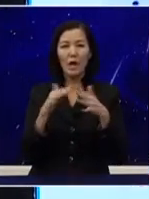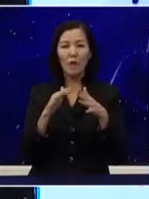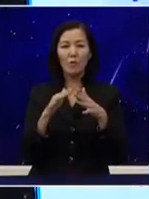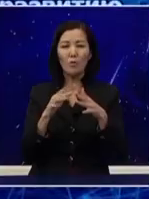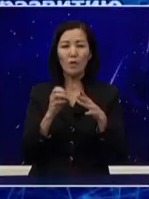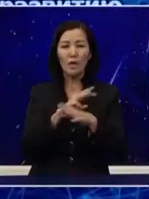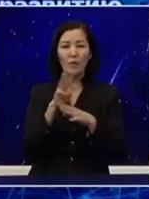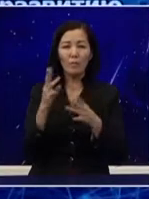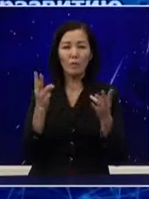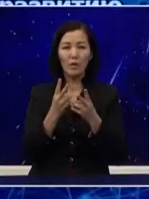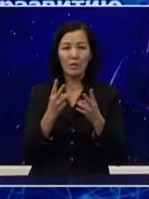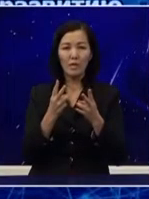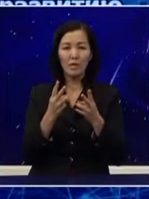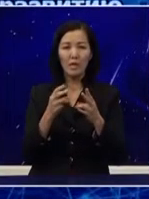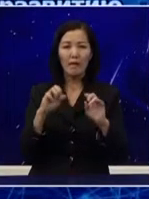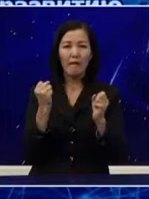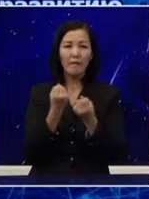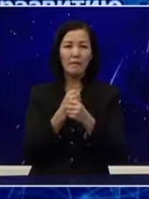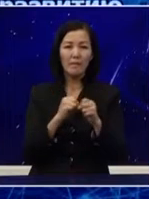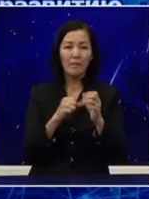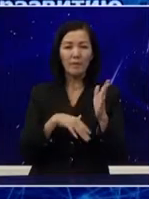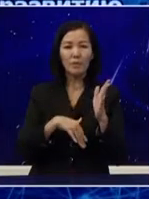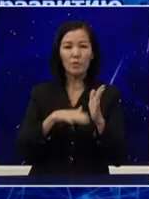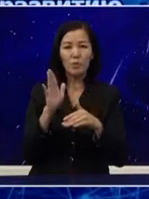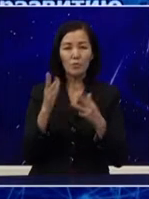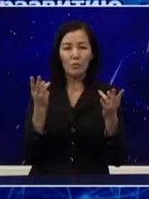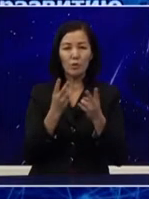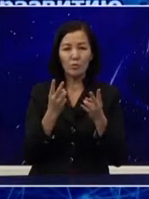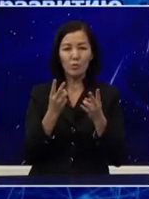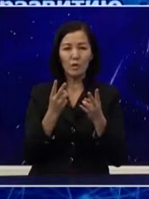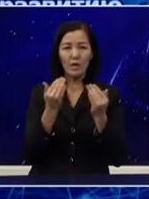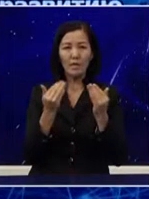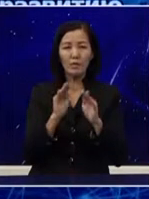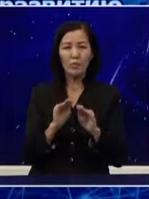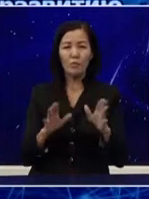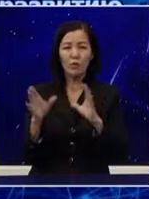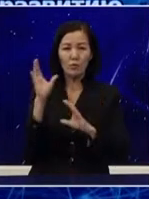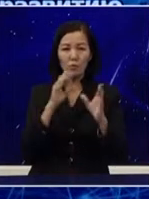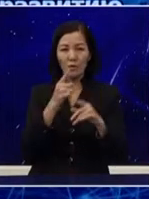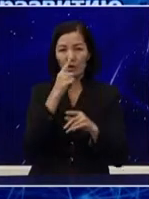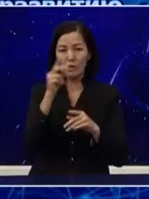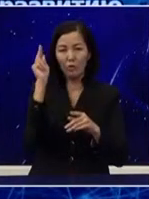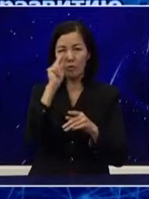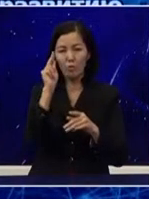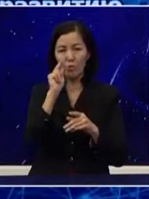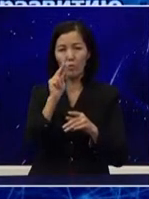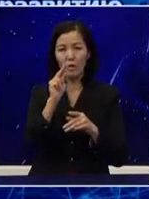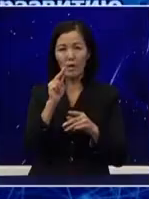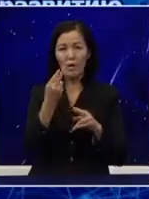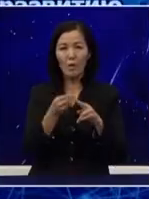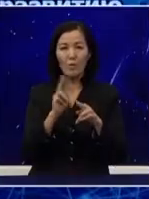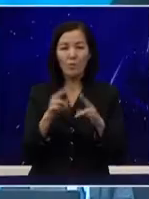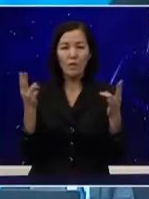береді. Интернеттің сапасын арттыру аса маңызды. Қазір бұл оқушылар мен студенттерді қашықтан оқыту кезінде аса өзекті